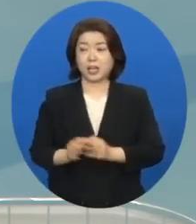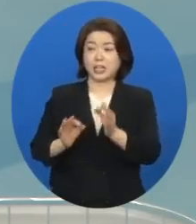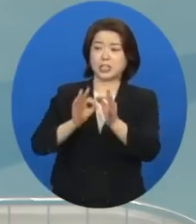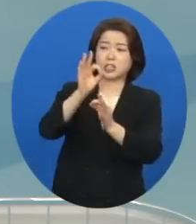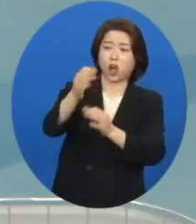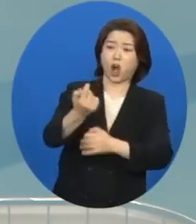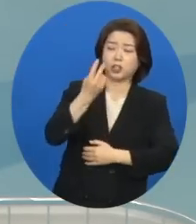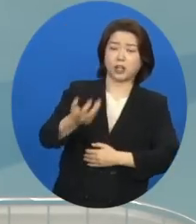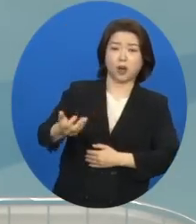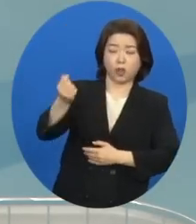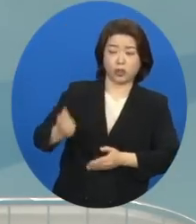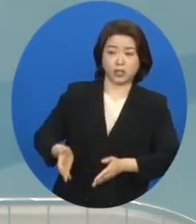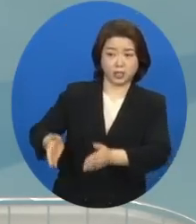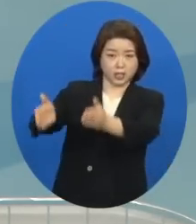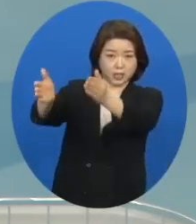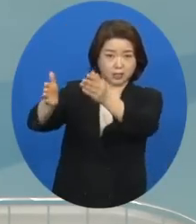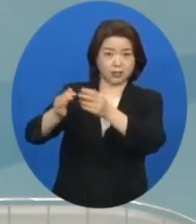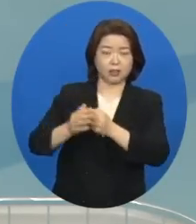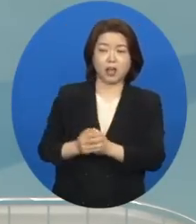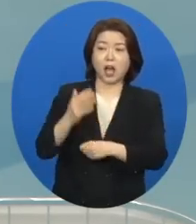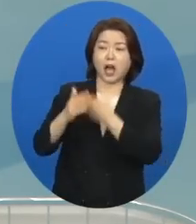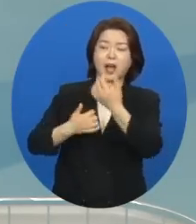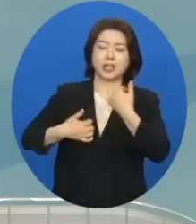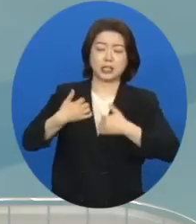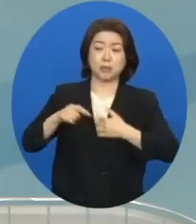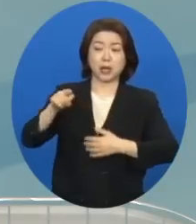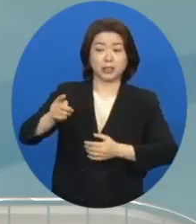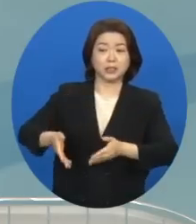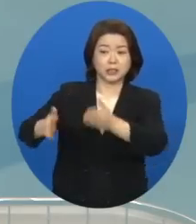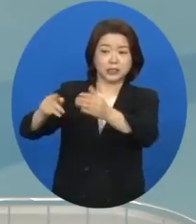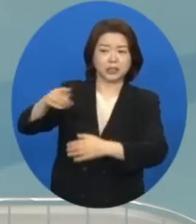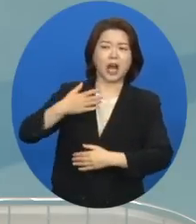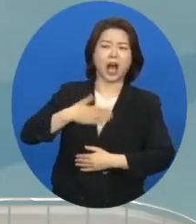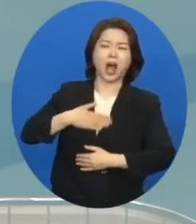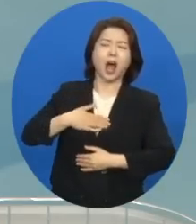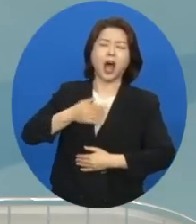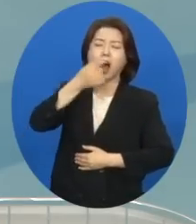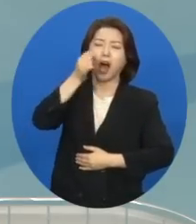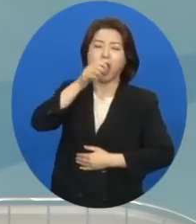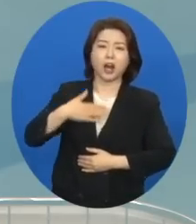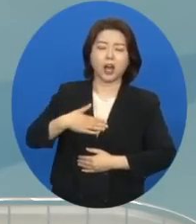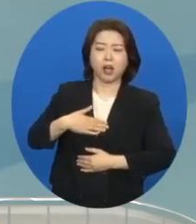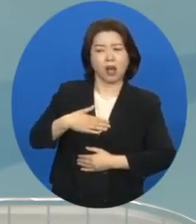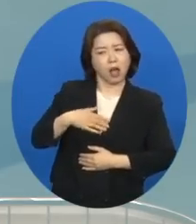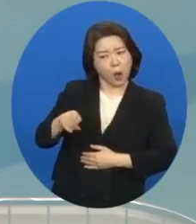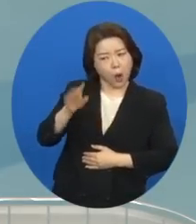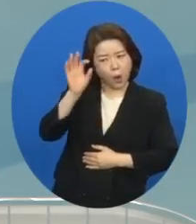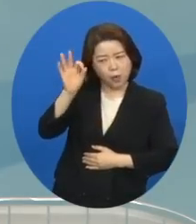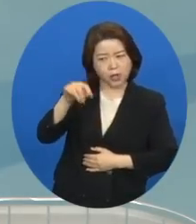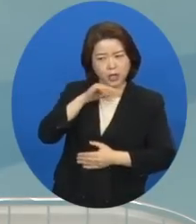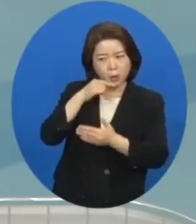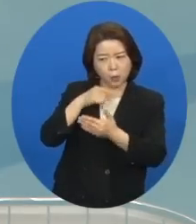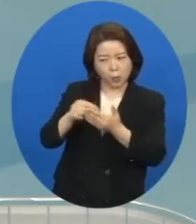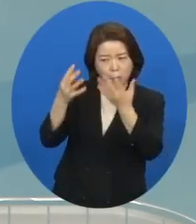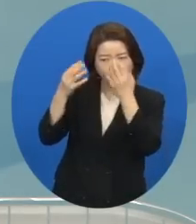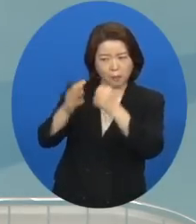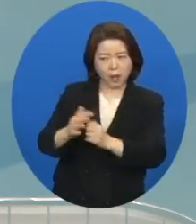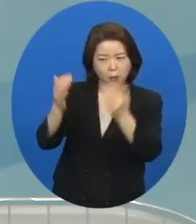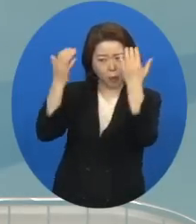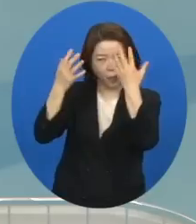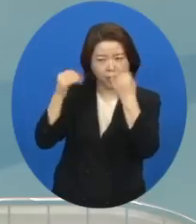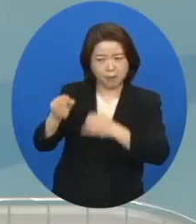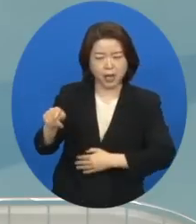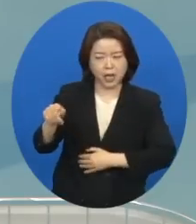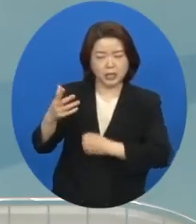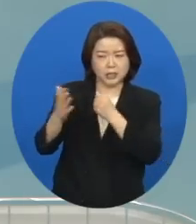영생을 얻는 길, 하나님이 기뻐하는 길인 것은 알겠는데 너무 손해도 많고 고난도 많고